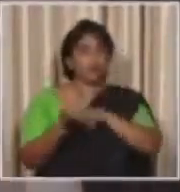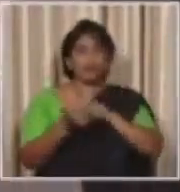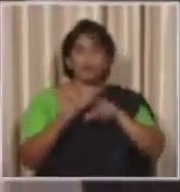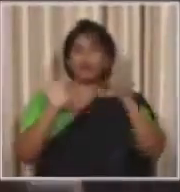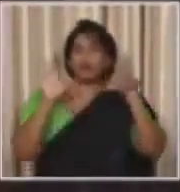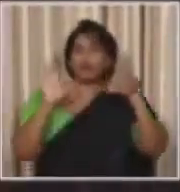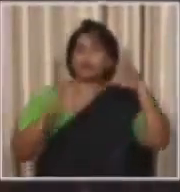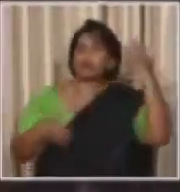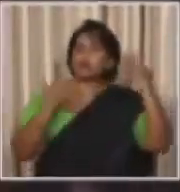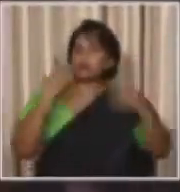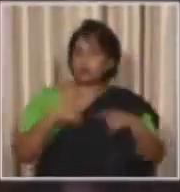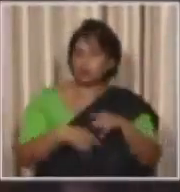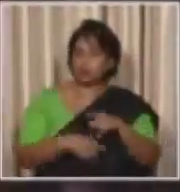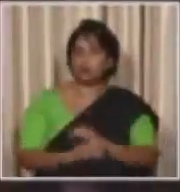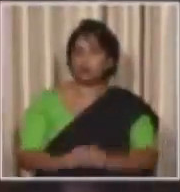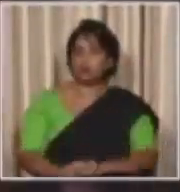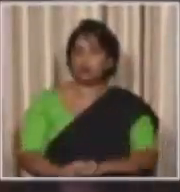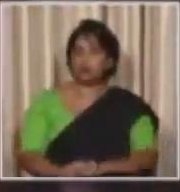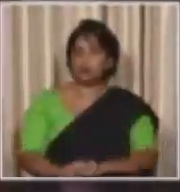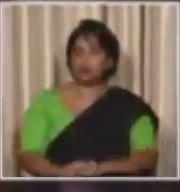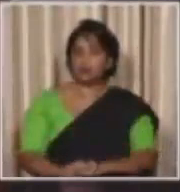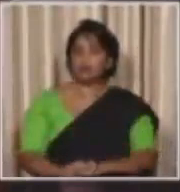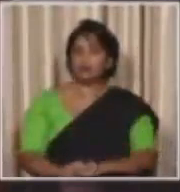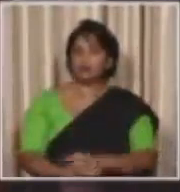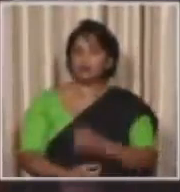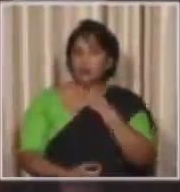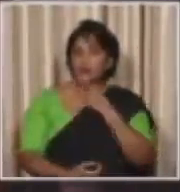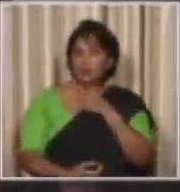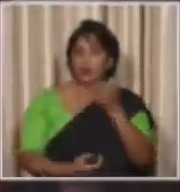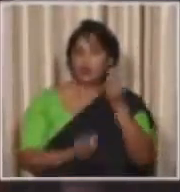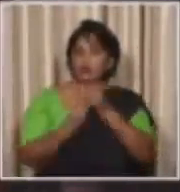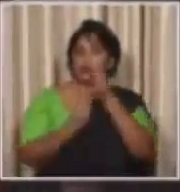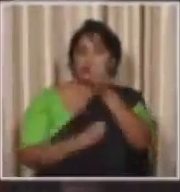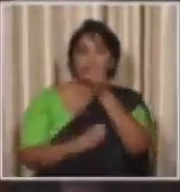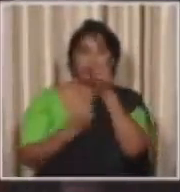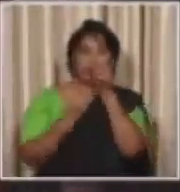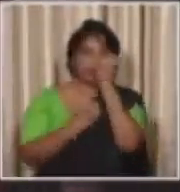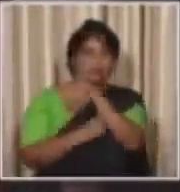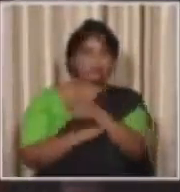දෙනෙක් මියැදිලා තියෙනවා. ඔව් මේ මේ ඔබතුමාලා ලබා දෙන සහල්.